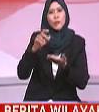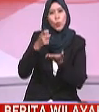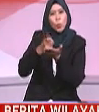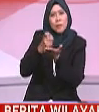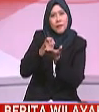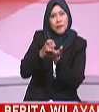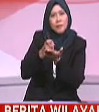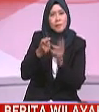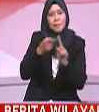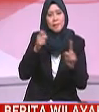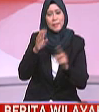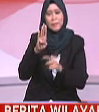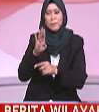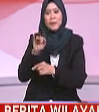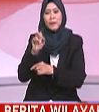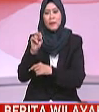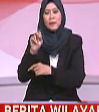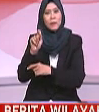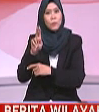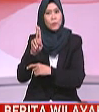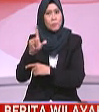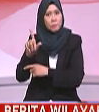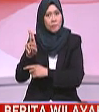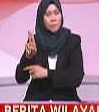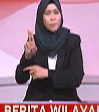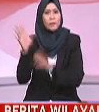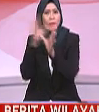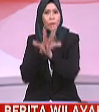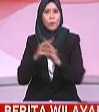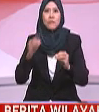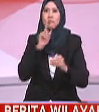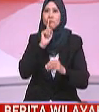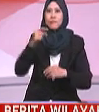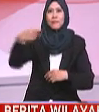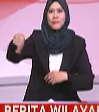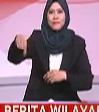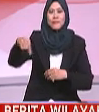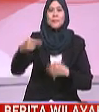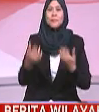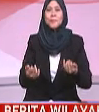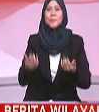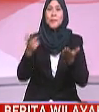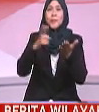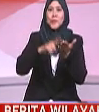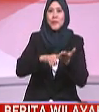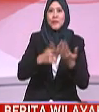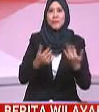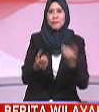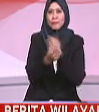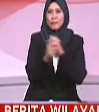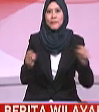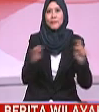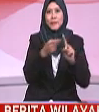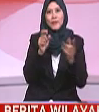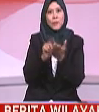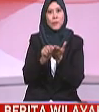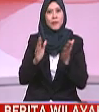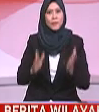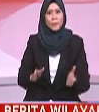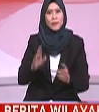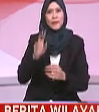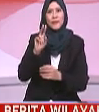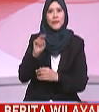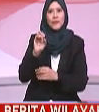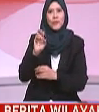Miri dan Bintulu, Sarawak amat berkualiti dan terbaik. Kita ikuti laporan yang telah disediakan oleh wartawan